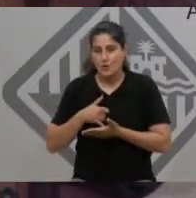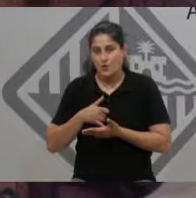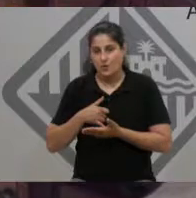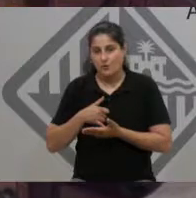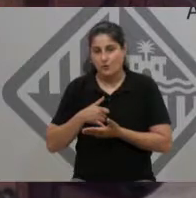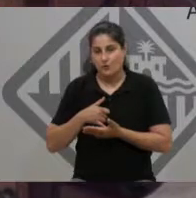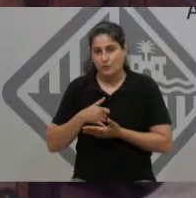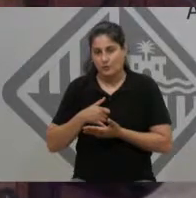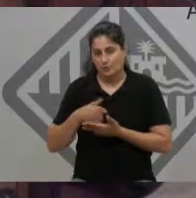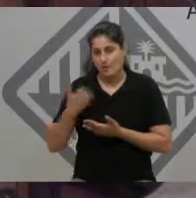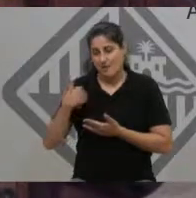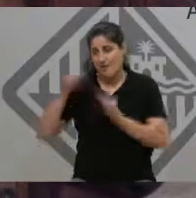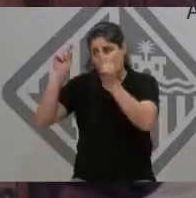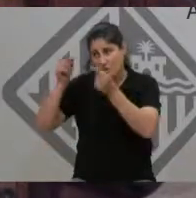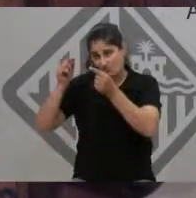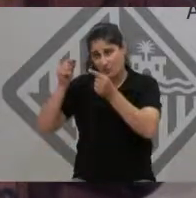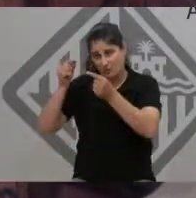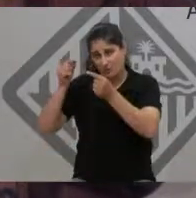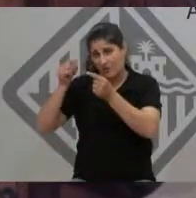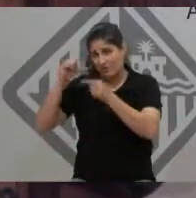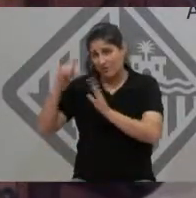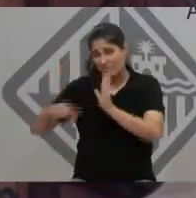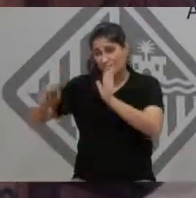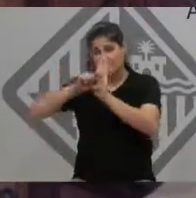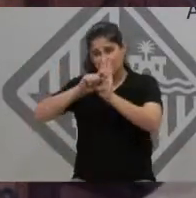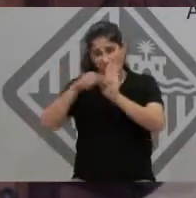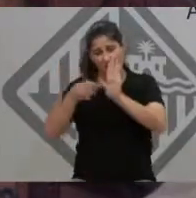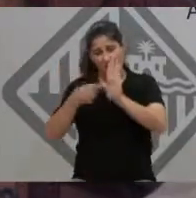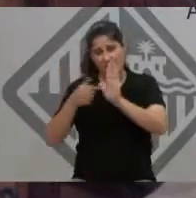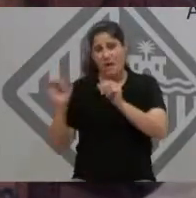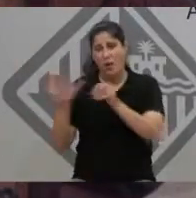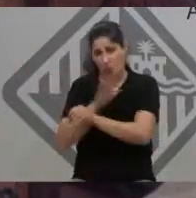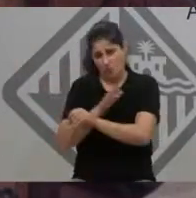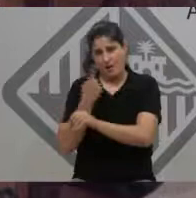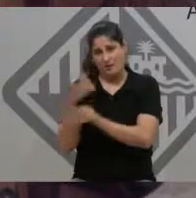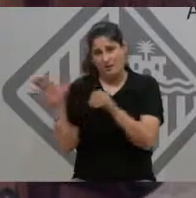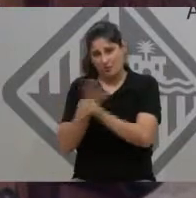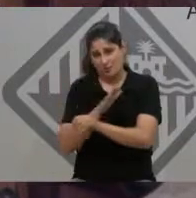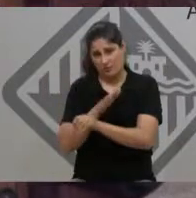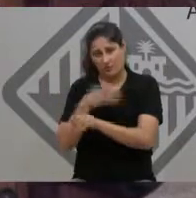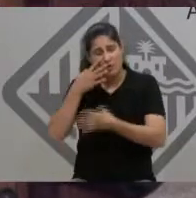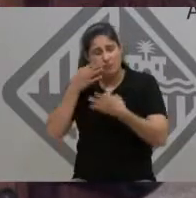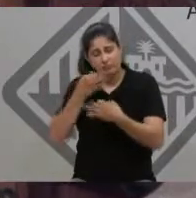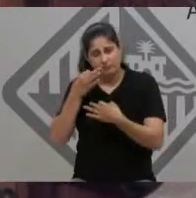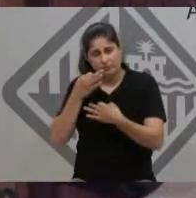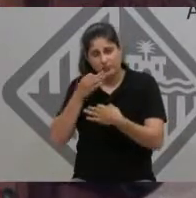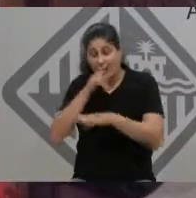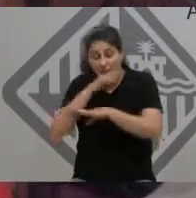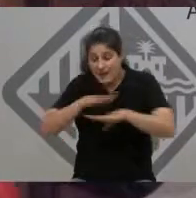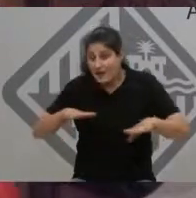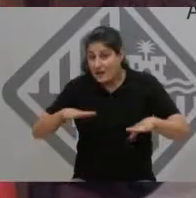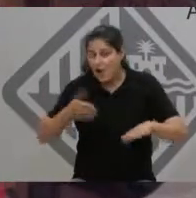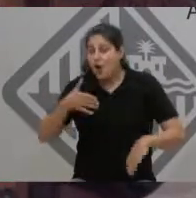hi ha pressupost que cobreix aquestes necessitats i puc assegurar que no hi ha cap infant que